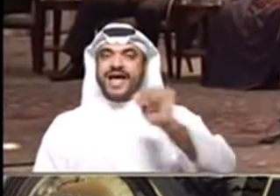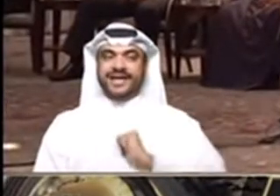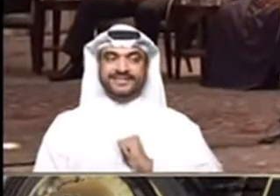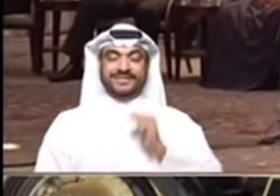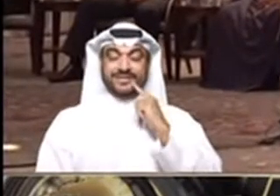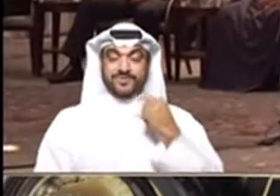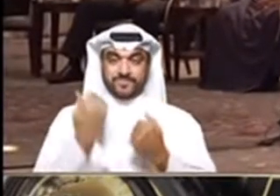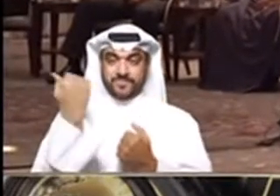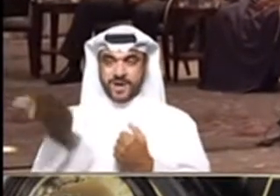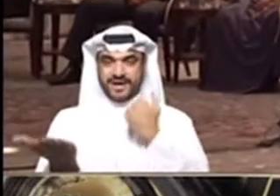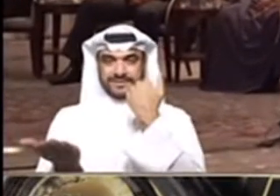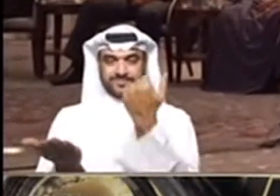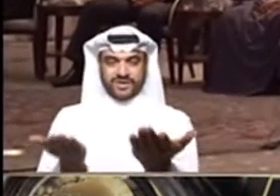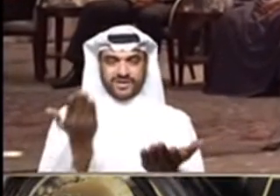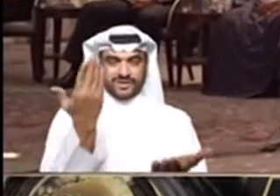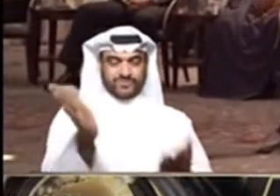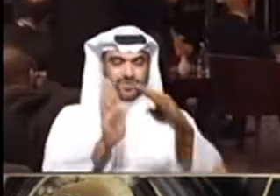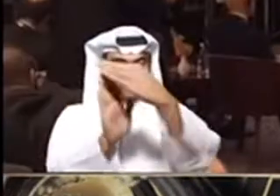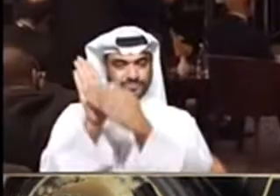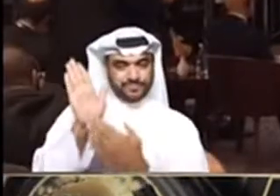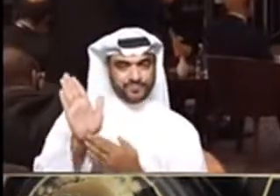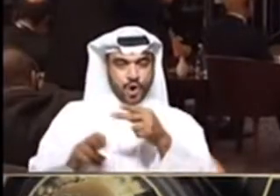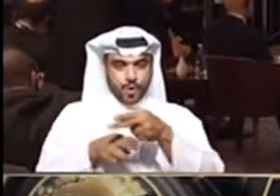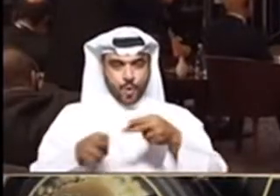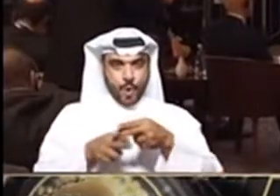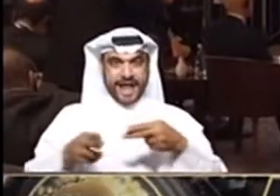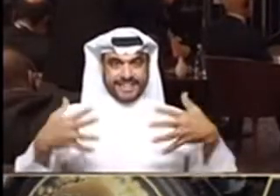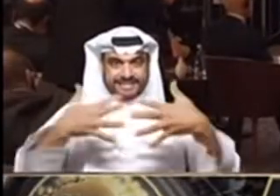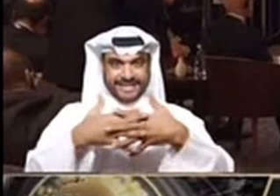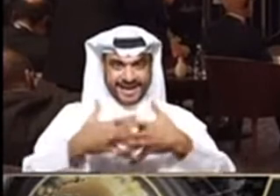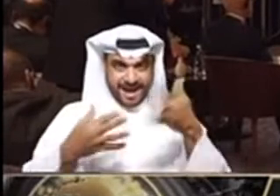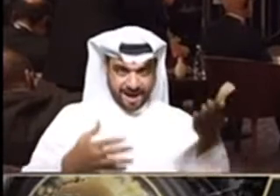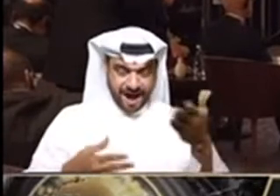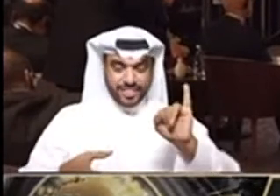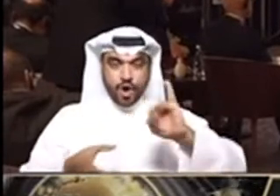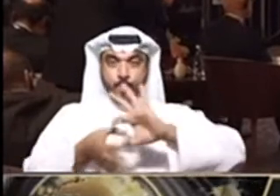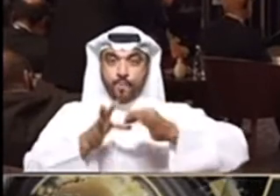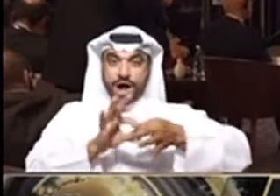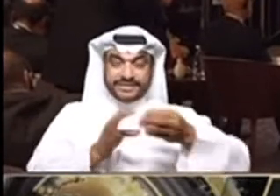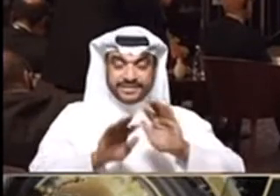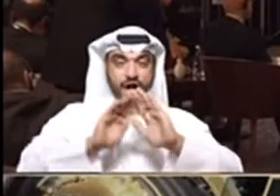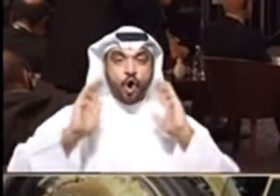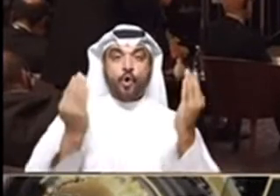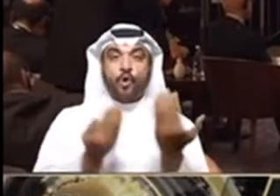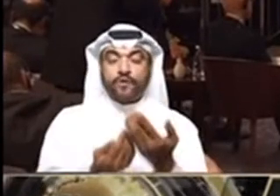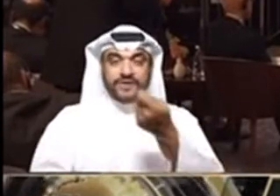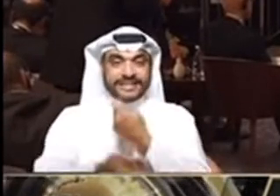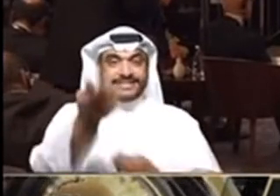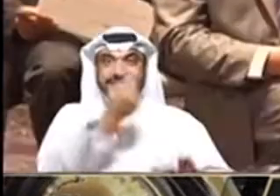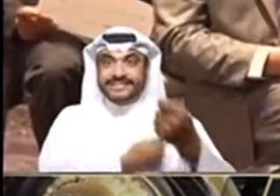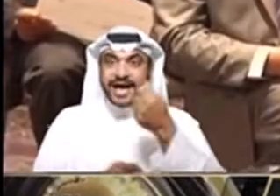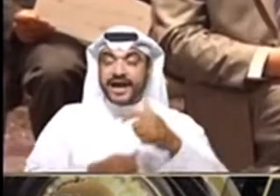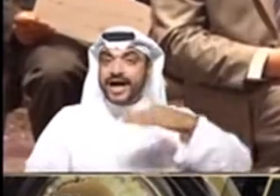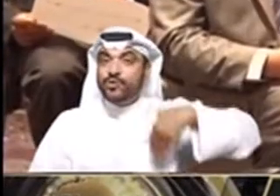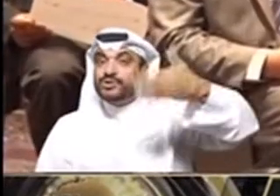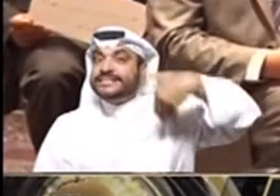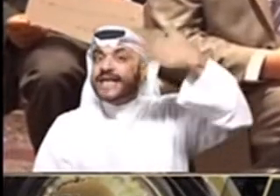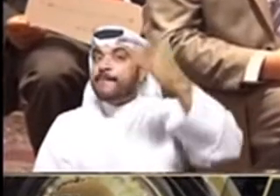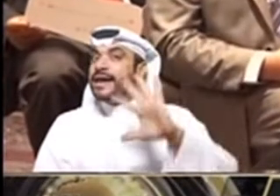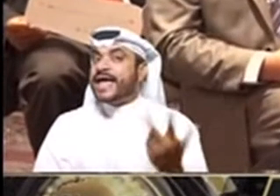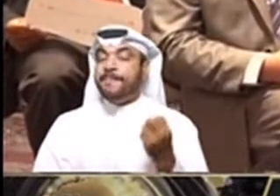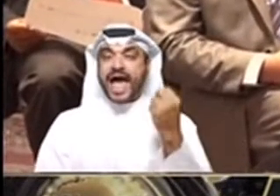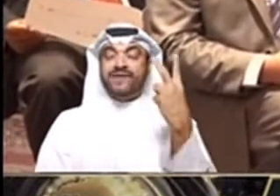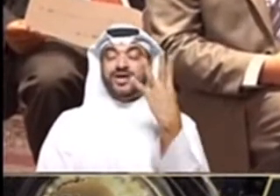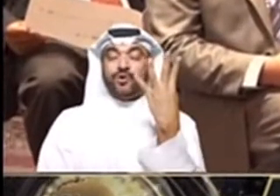فيها جهات كويتية عروضا مختلفة تعكس رؤية الكويت 2035 والخطط